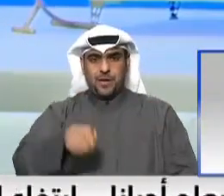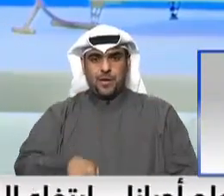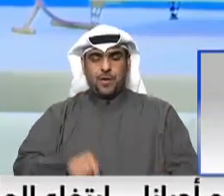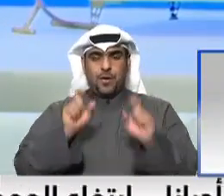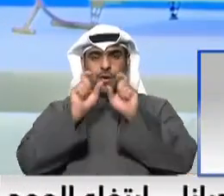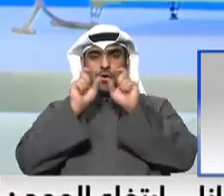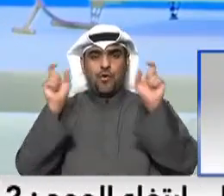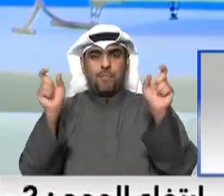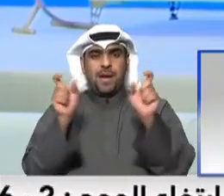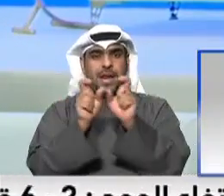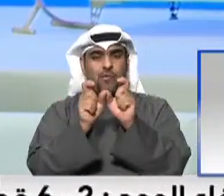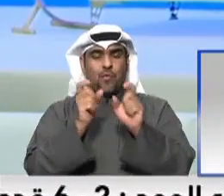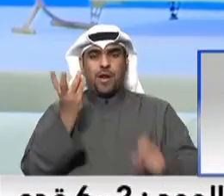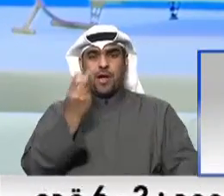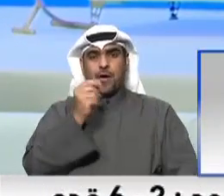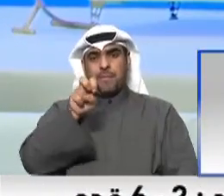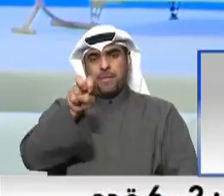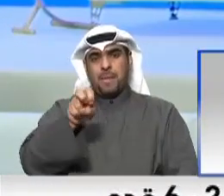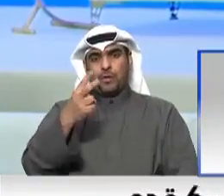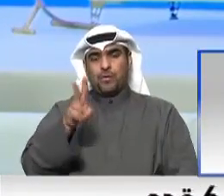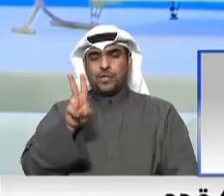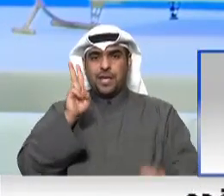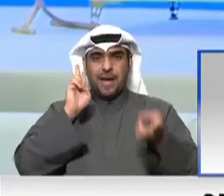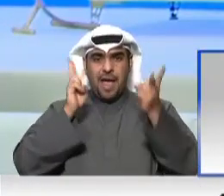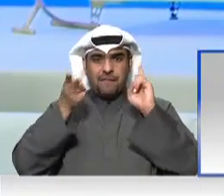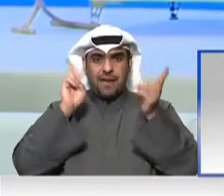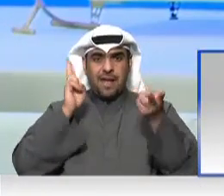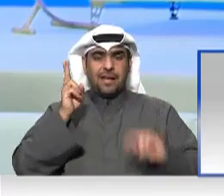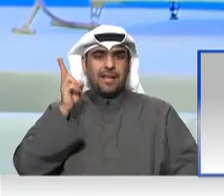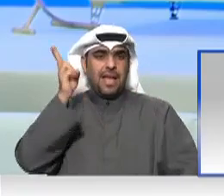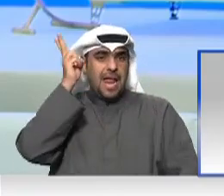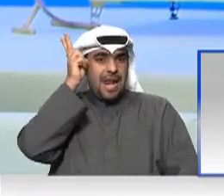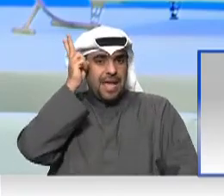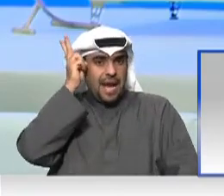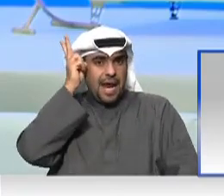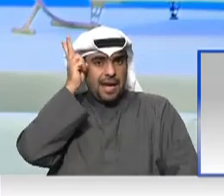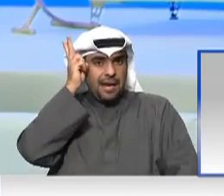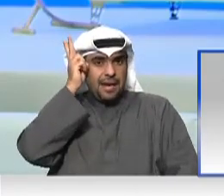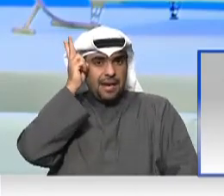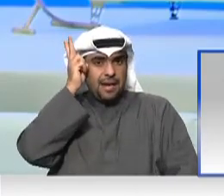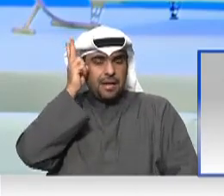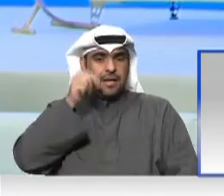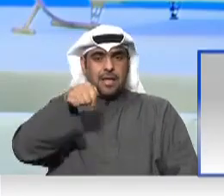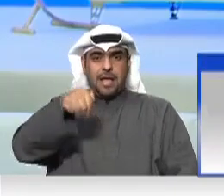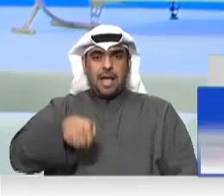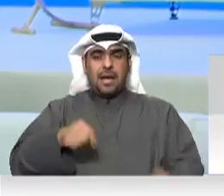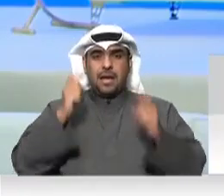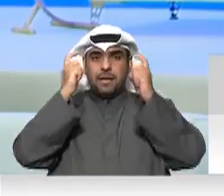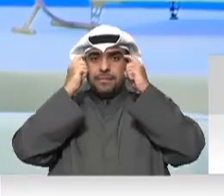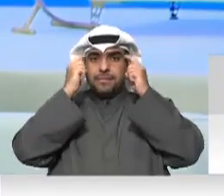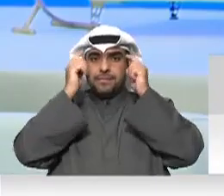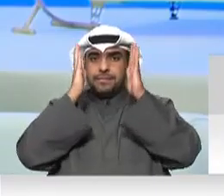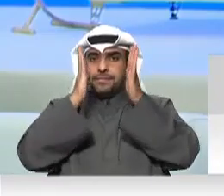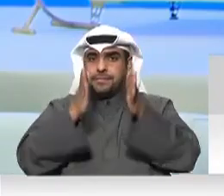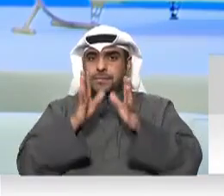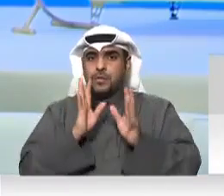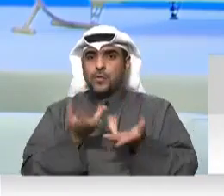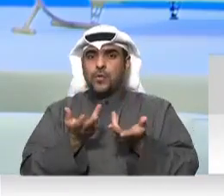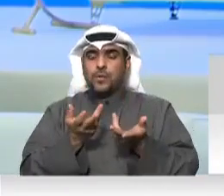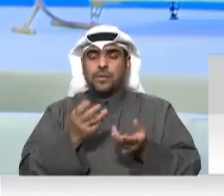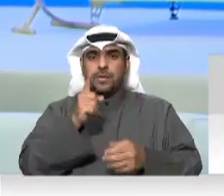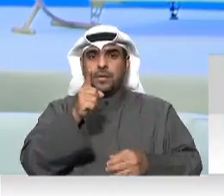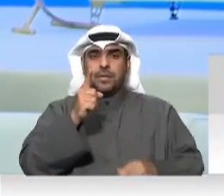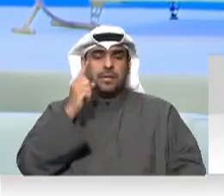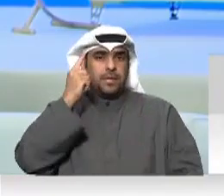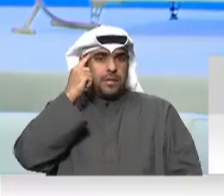الجرين الثقافي 28، الندوة تتركز حول المشاريع الأهلية الثقافية والمشاريع الثقافية الأهلية قراءة